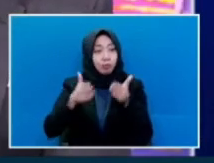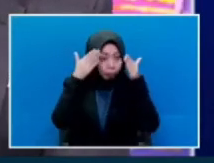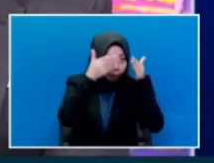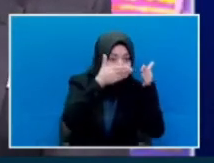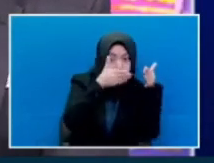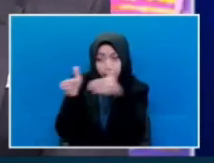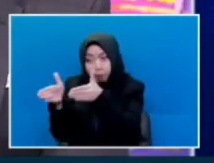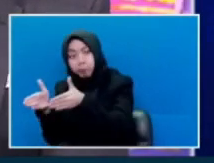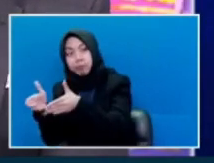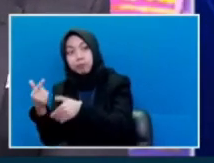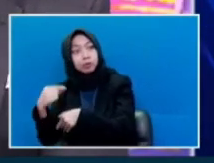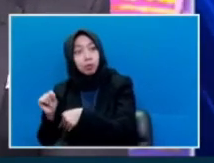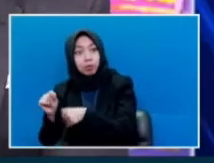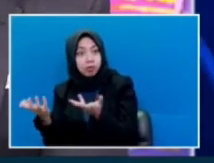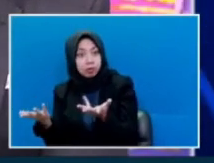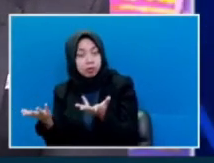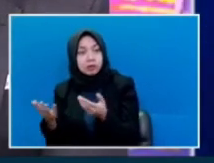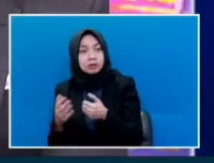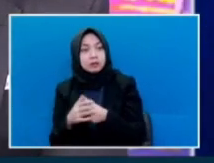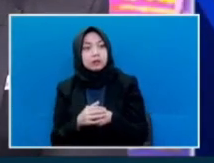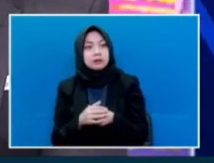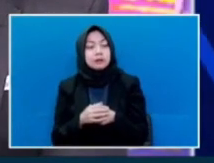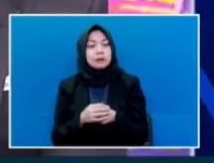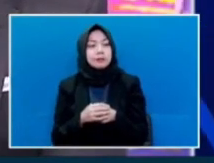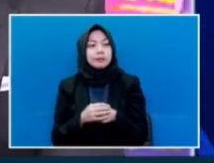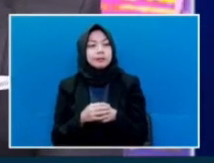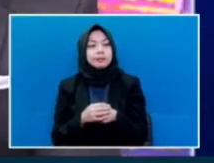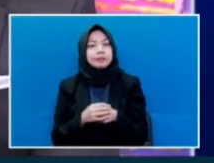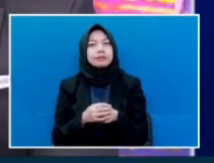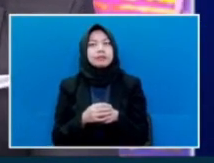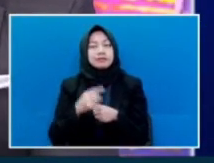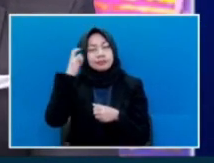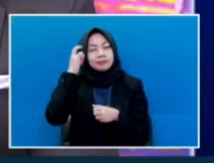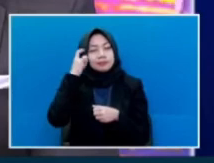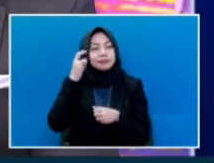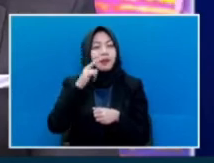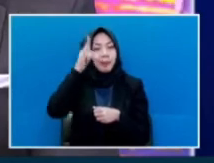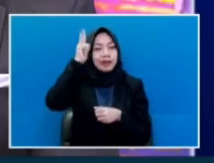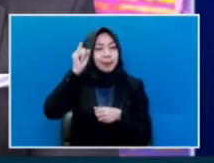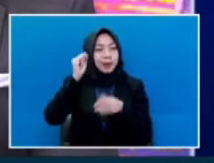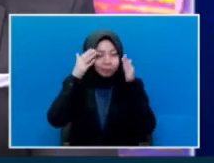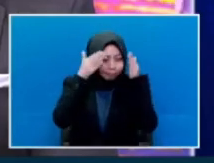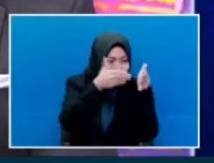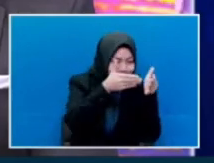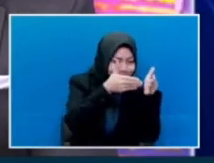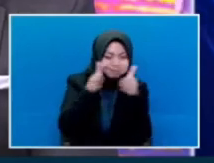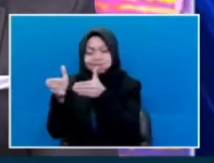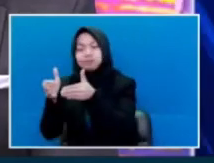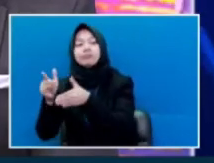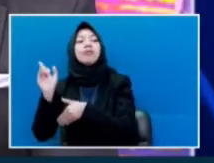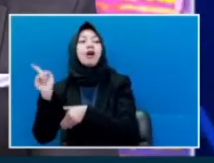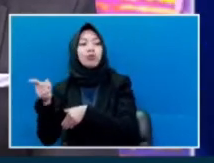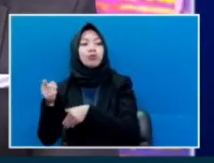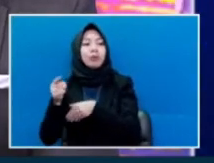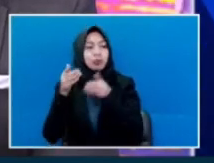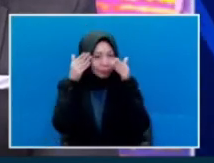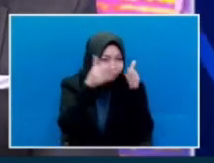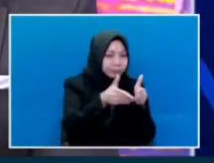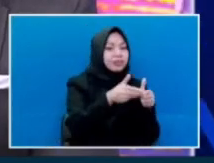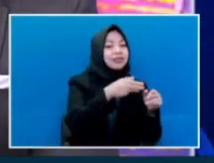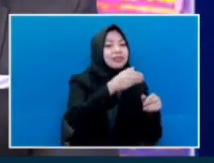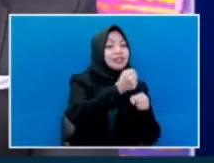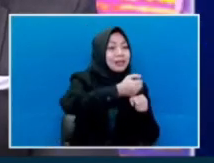Heeh menurut saya ee PDIP seharusnya Memang karena ya dalam posisi seperti ini